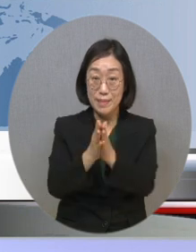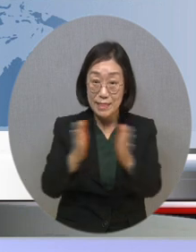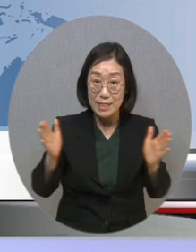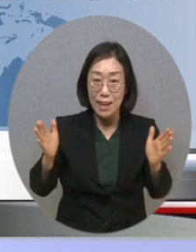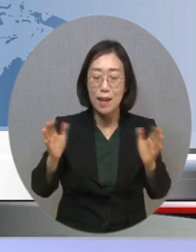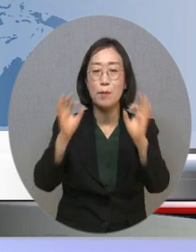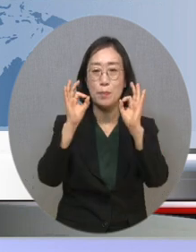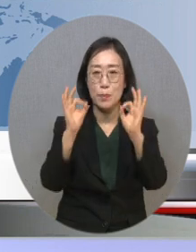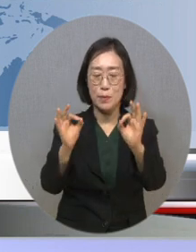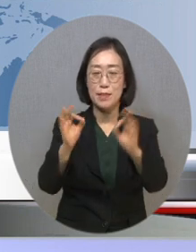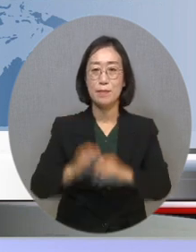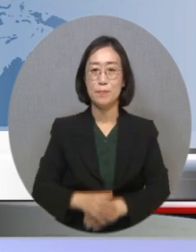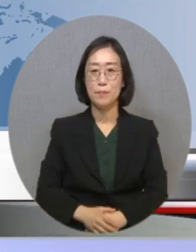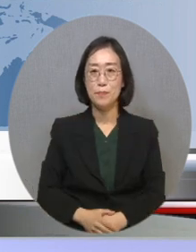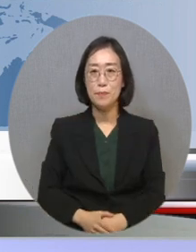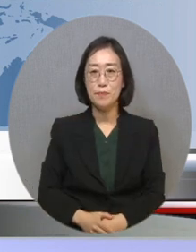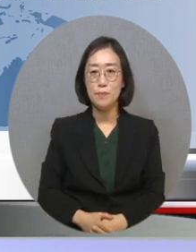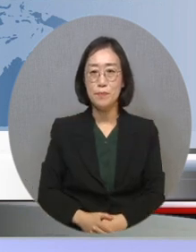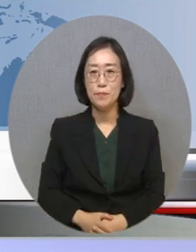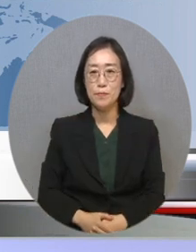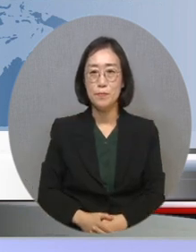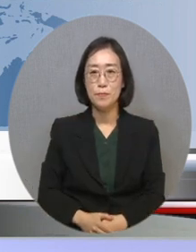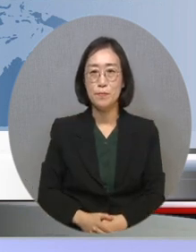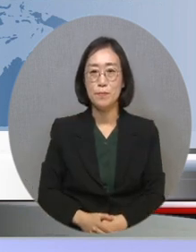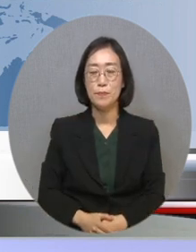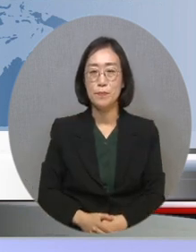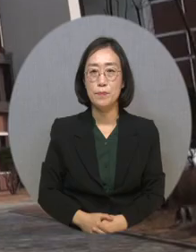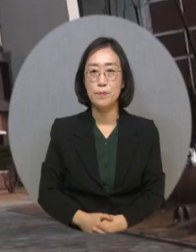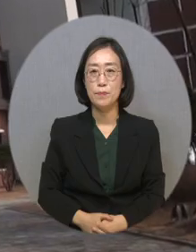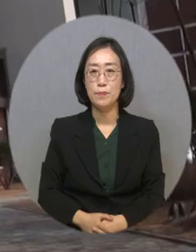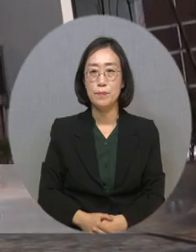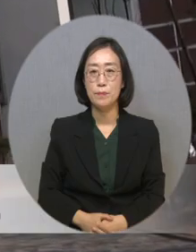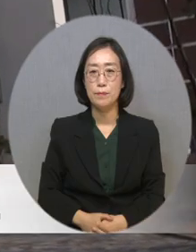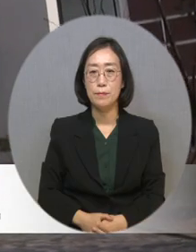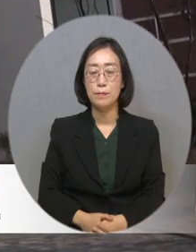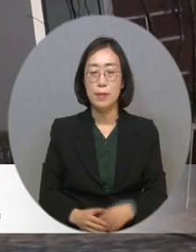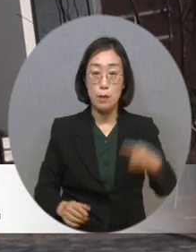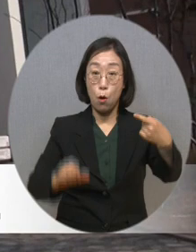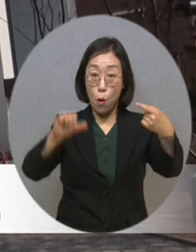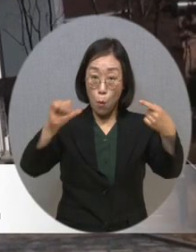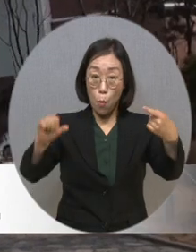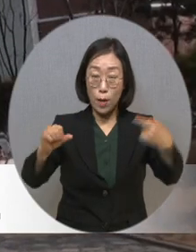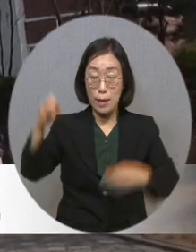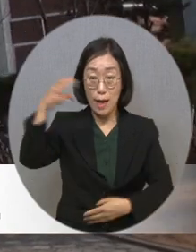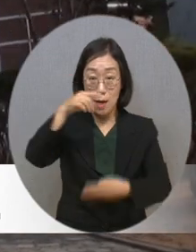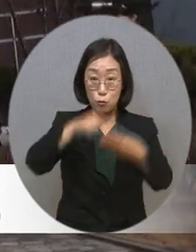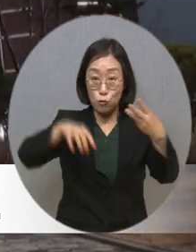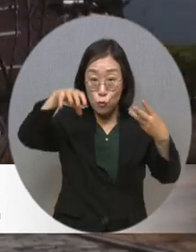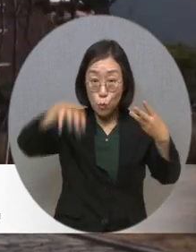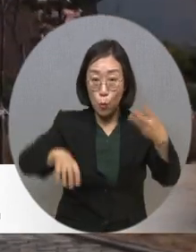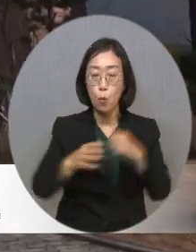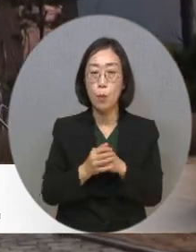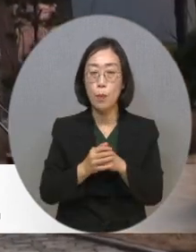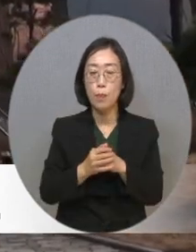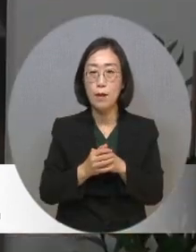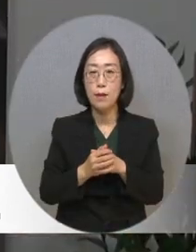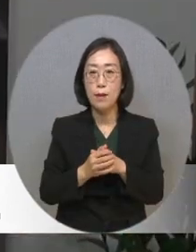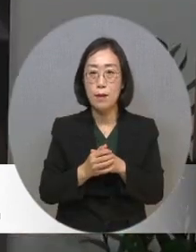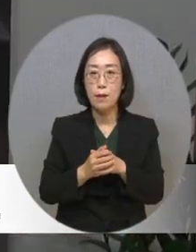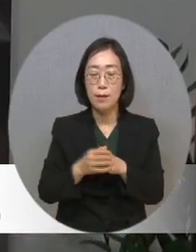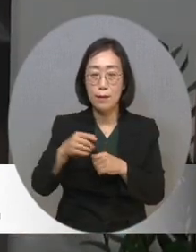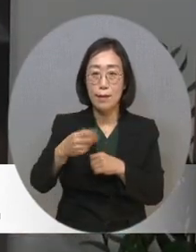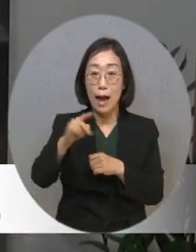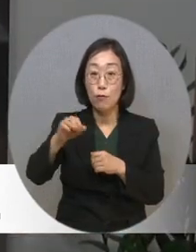정운성 기자가 함께했습니다 지난 5일 양주시 다올림 센터 희망 큰 홀에서는